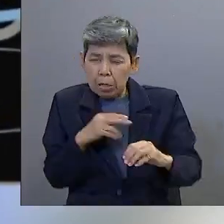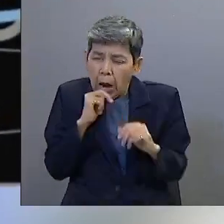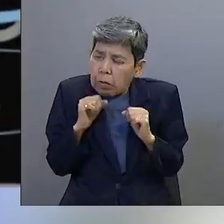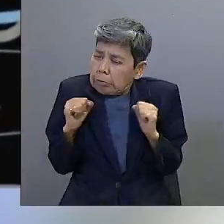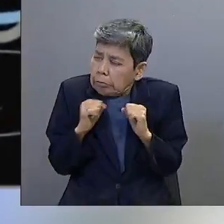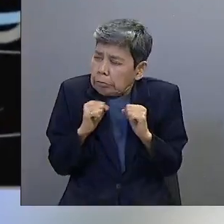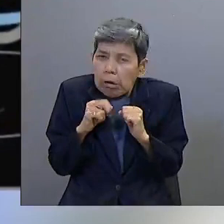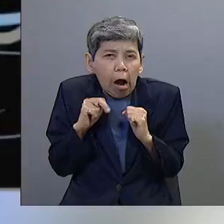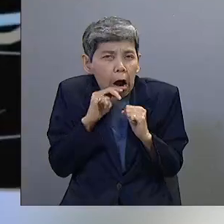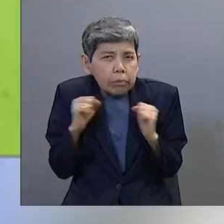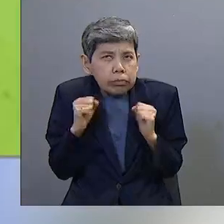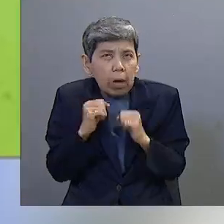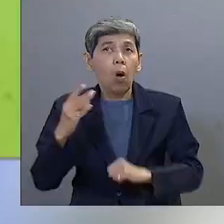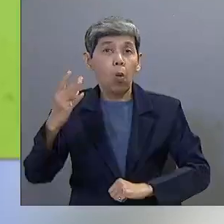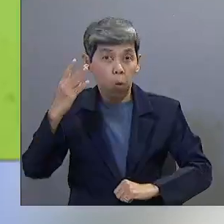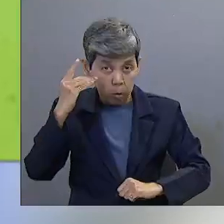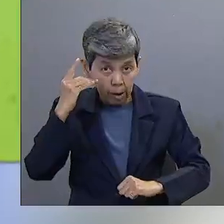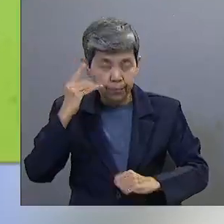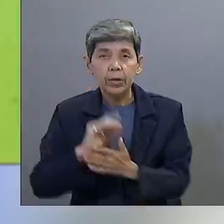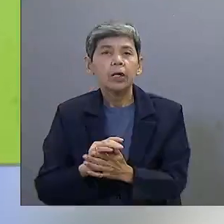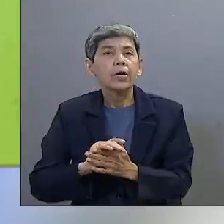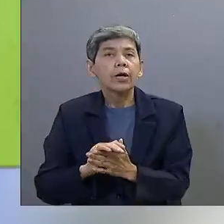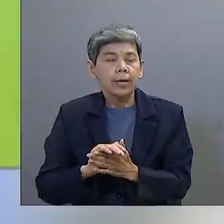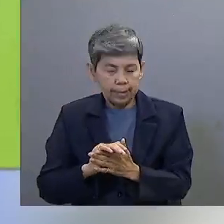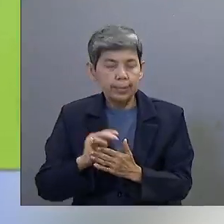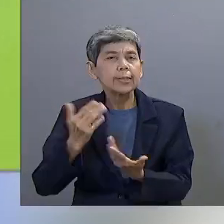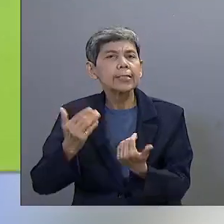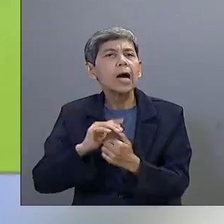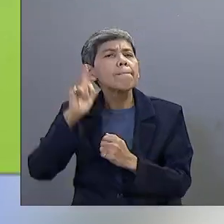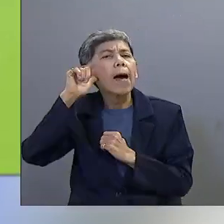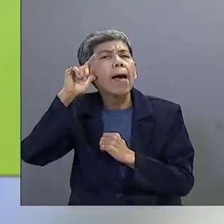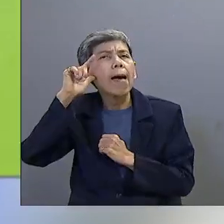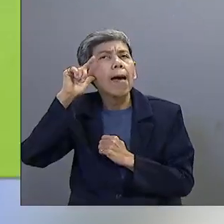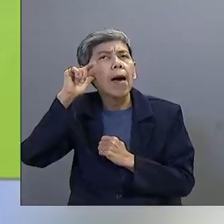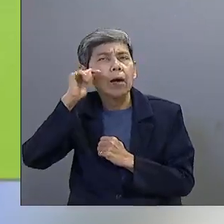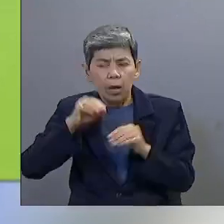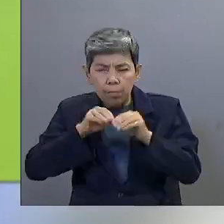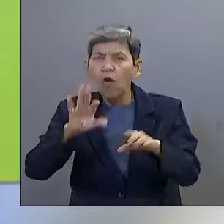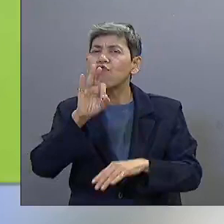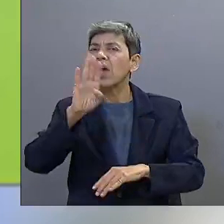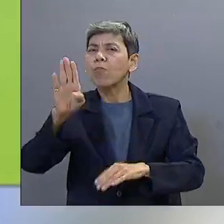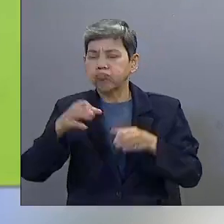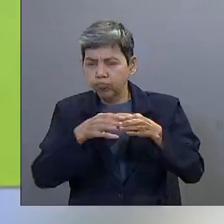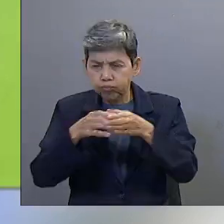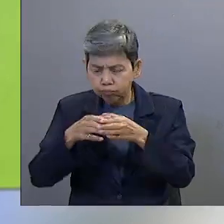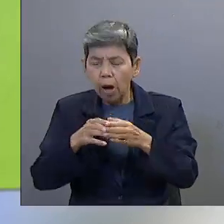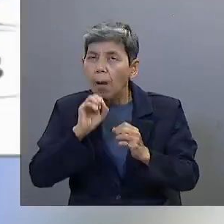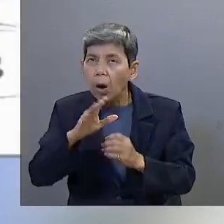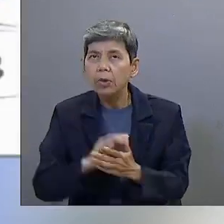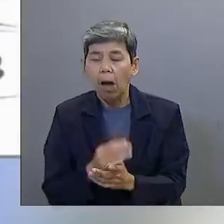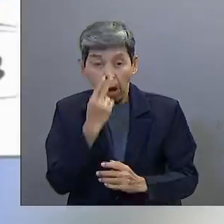น้ำเมื่อวานนี้ทางนางสาวเกศราเฟื่องฟูทำมารดามีการแชร์ Facebookของทีมค้นหาบอกว่า